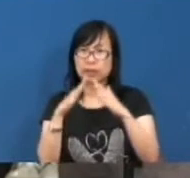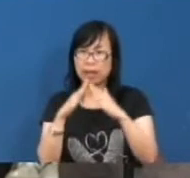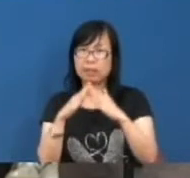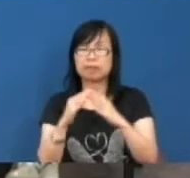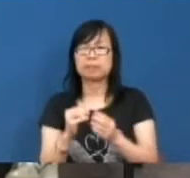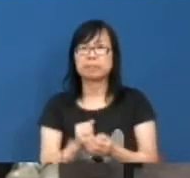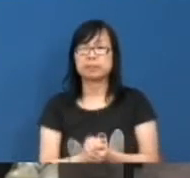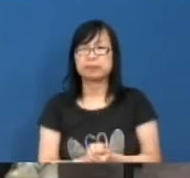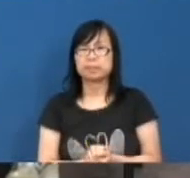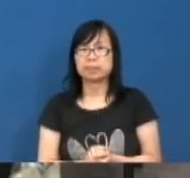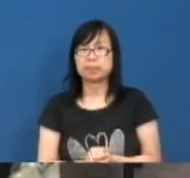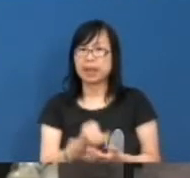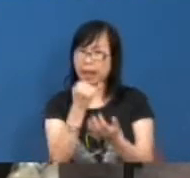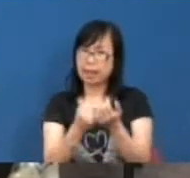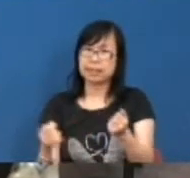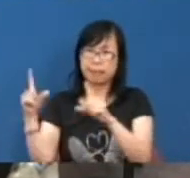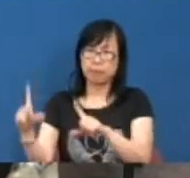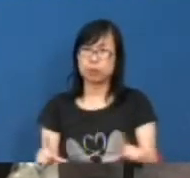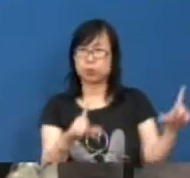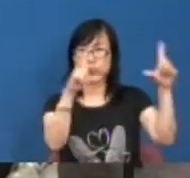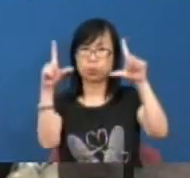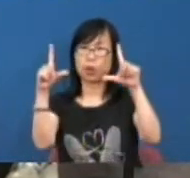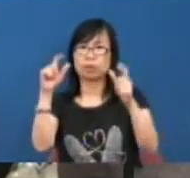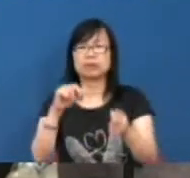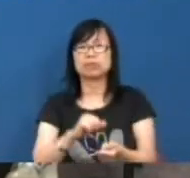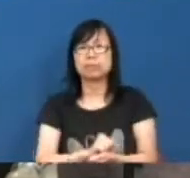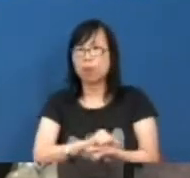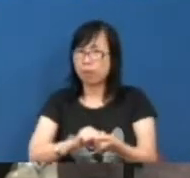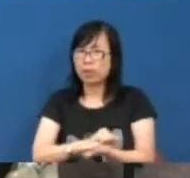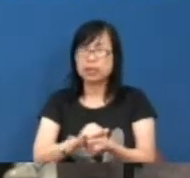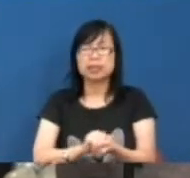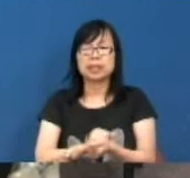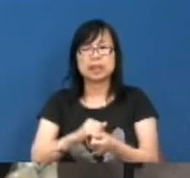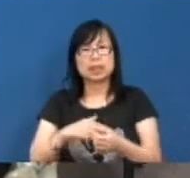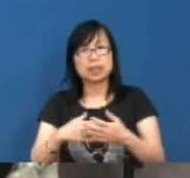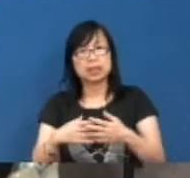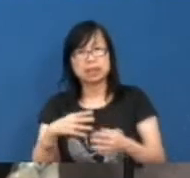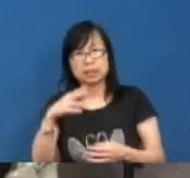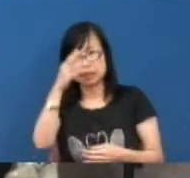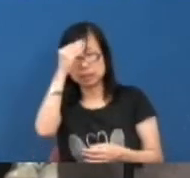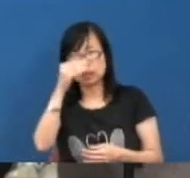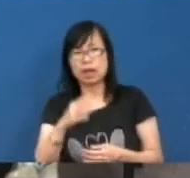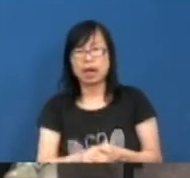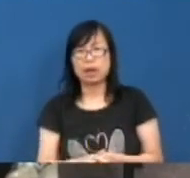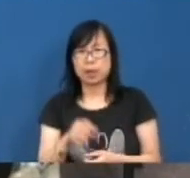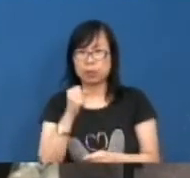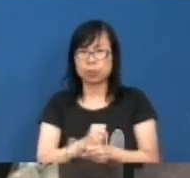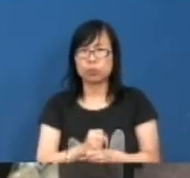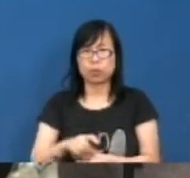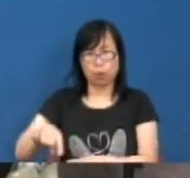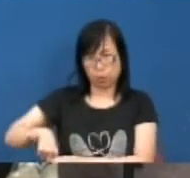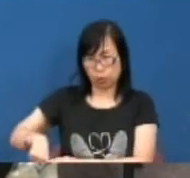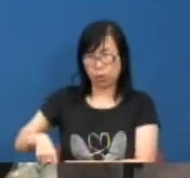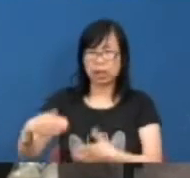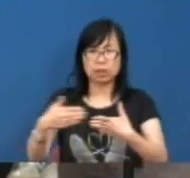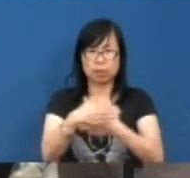係生活上嘅。嘅一啲磨練底下咧，即係自己揾埋或者在職貧窮咧，所以喺嗰個交通費